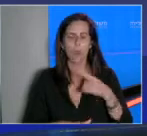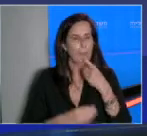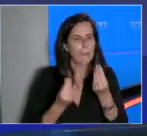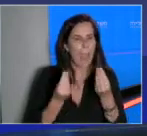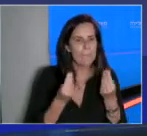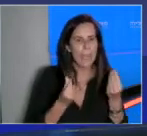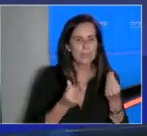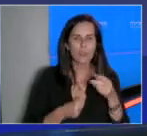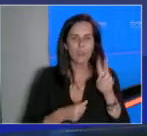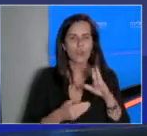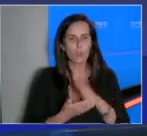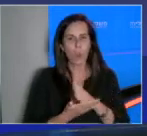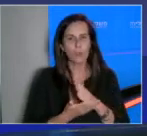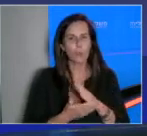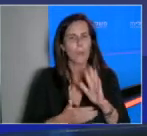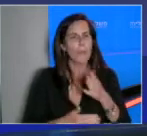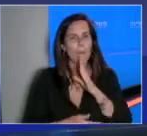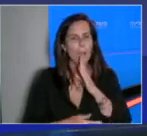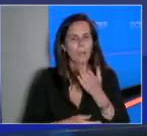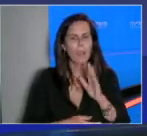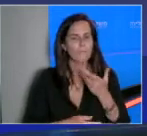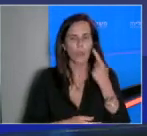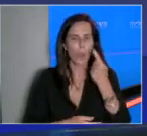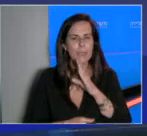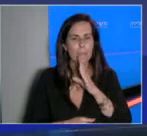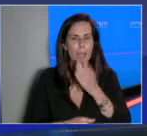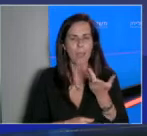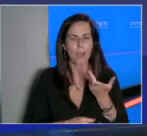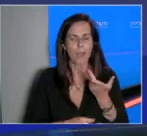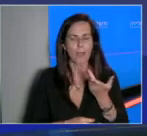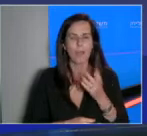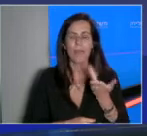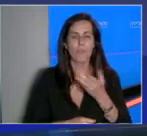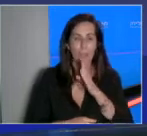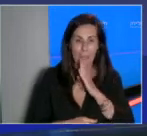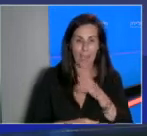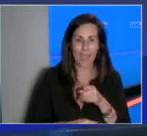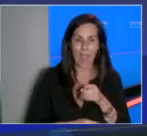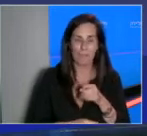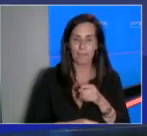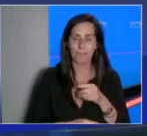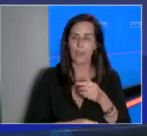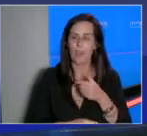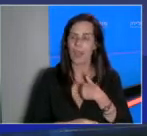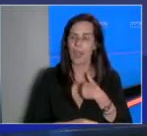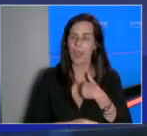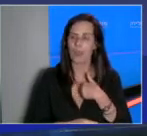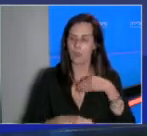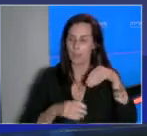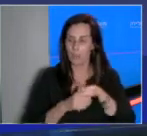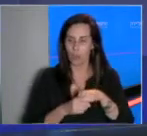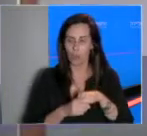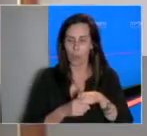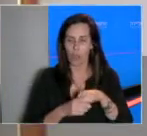רמז, שיש מוכנות. מה הבעיה אז? איפה את רואה את הבעיה בתקיעות לקראת העסקה? הבעיה המרכזית, אני נכנסת לתוך